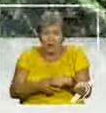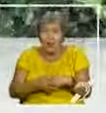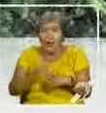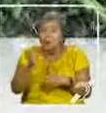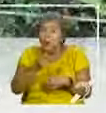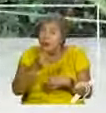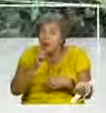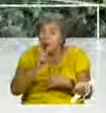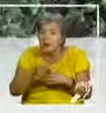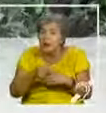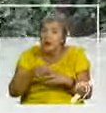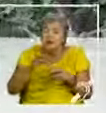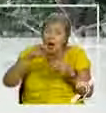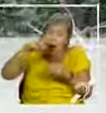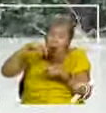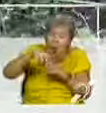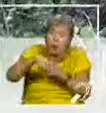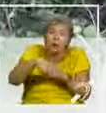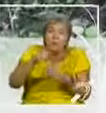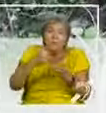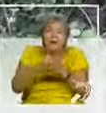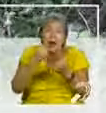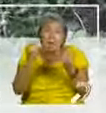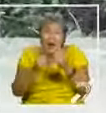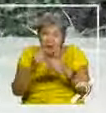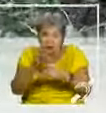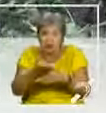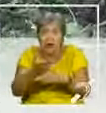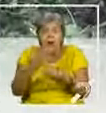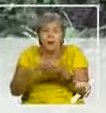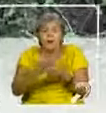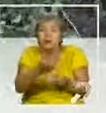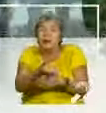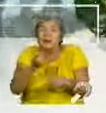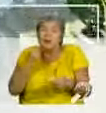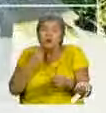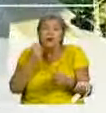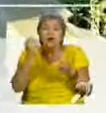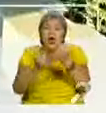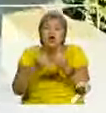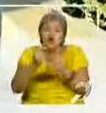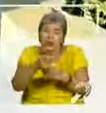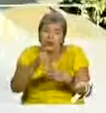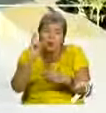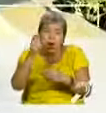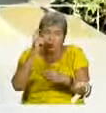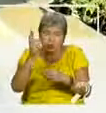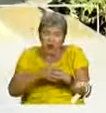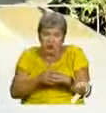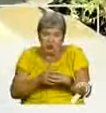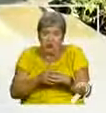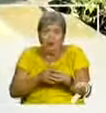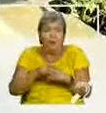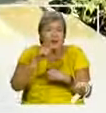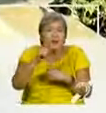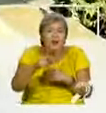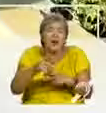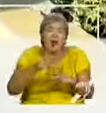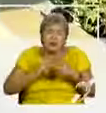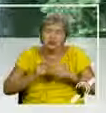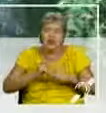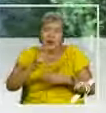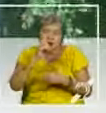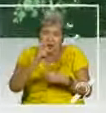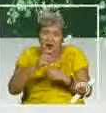Pompierii au fost nevoiți să coboare până la mașina prăbușită în Dunăre pentru a-l aduce pe șofer la ambulanță. De altfel, el este cel care a suferit răni serioase după